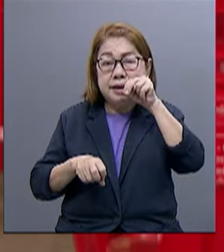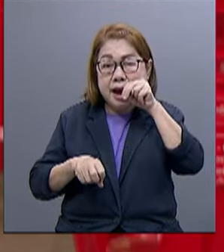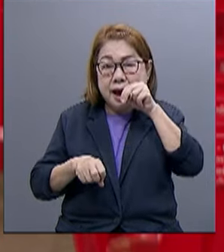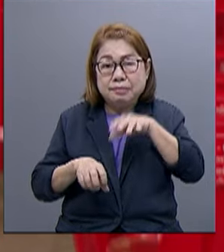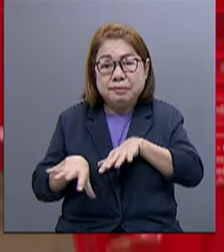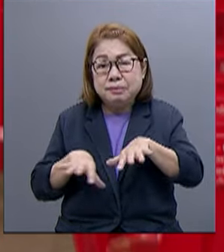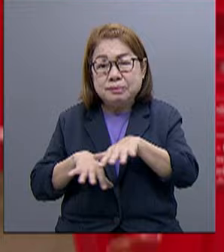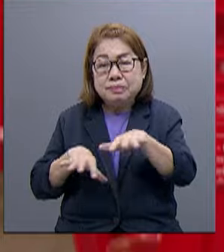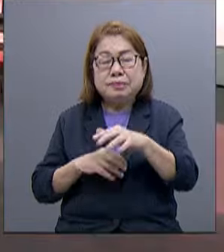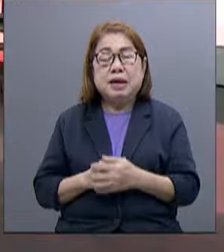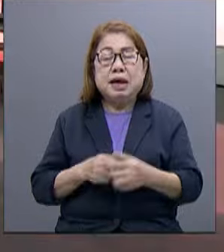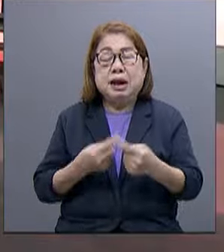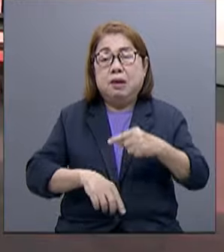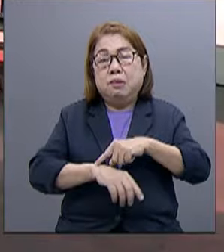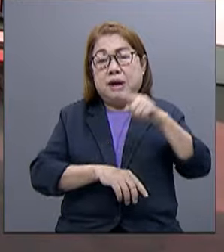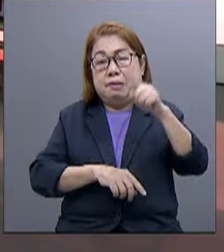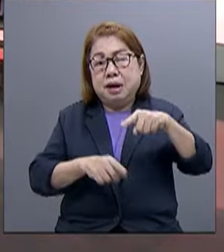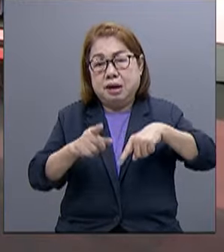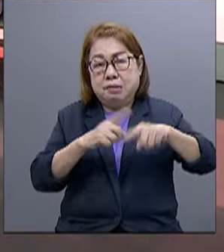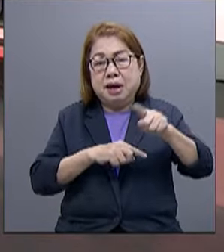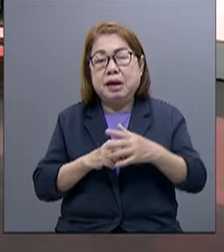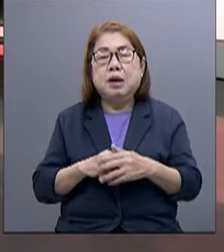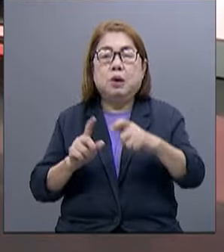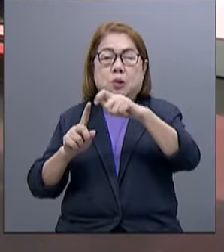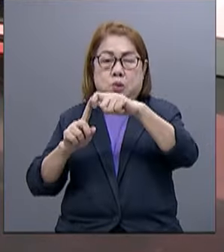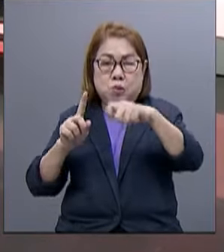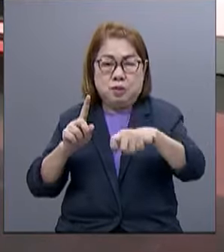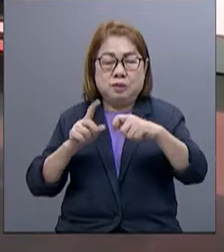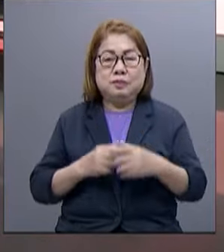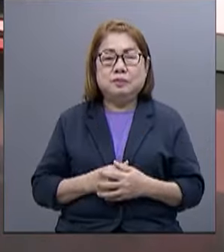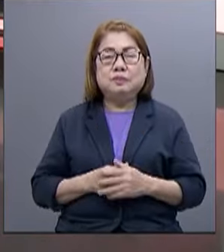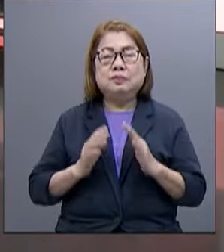ากนั้นช่วงบ่ายจะเดินทางไปยังจังหวัดนครราชสีมาค่ะ คุณอัชราครับ